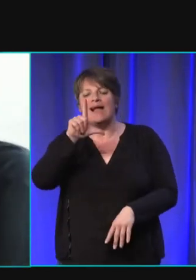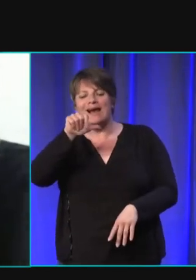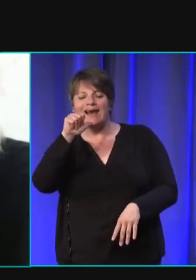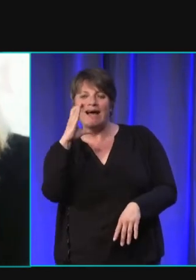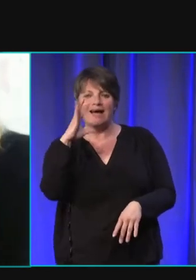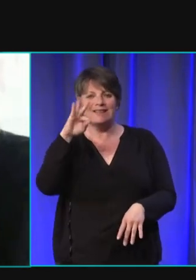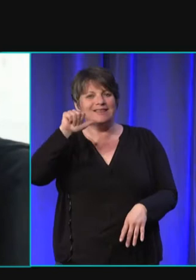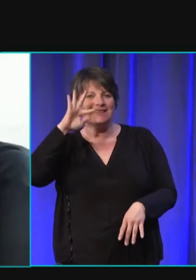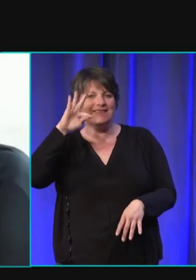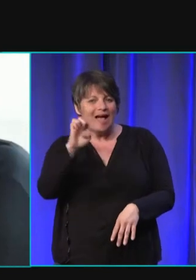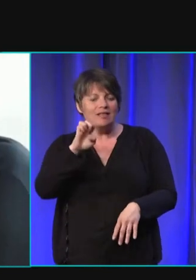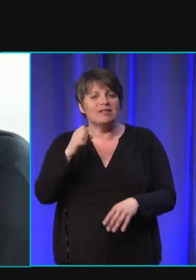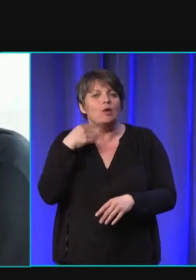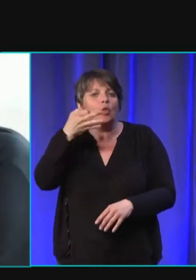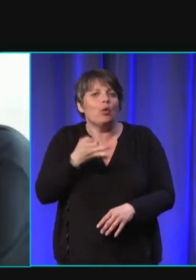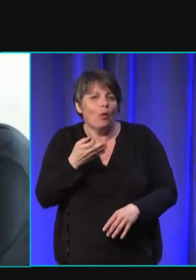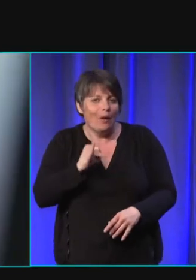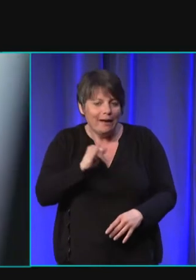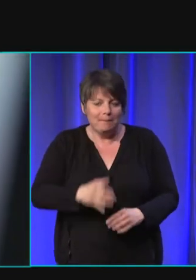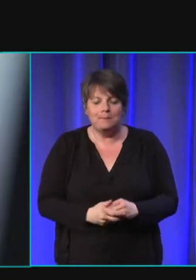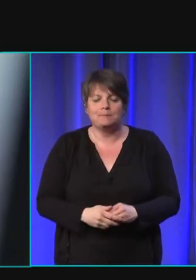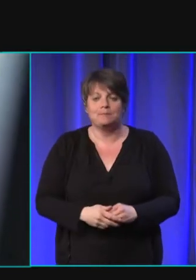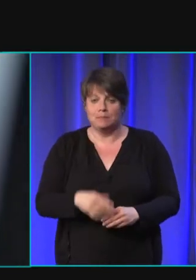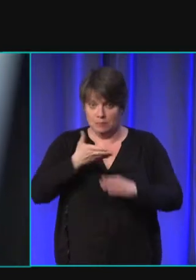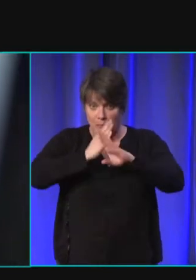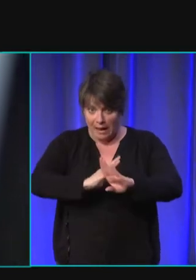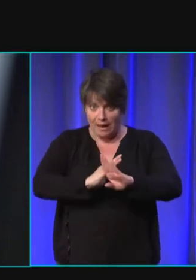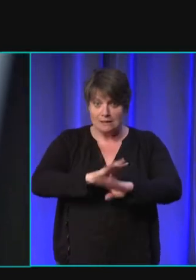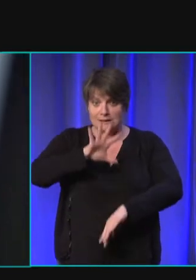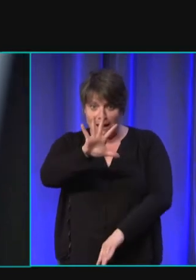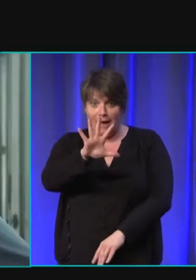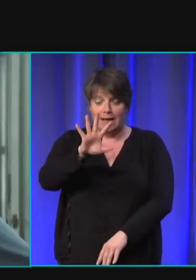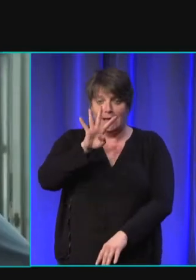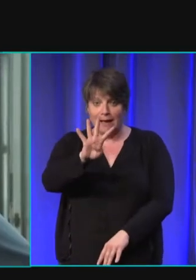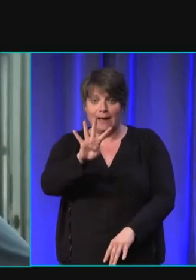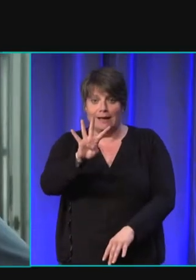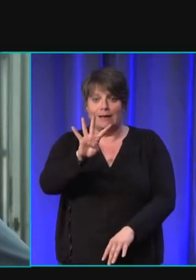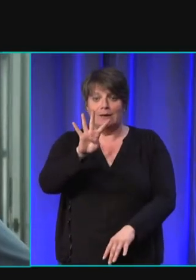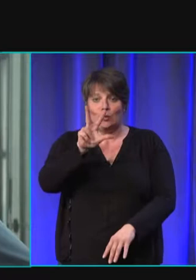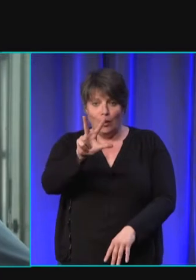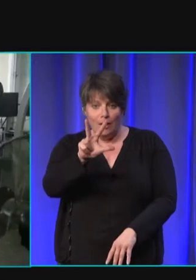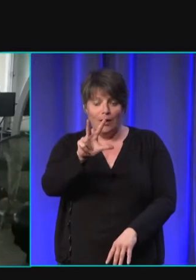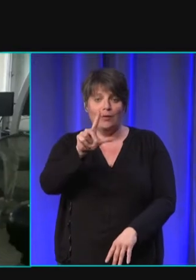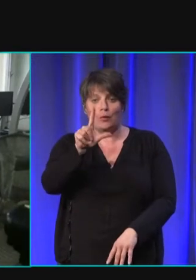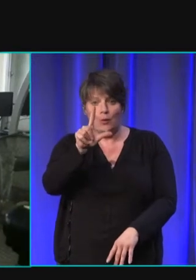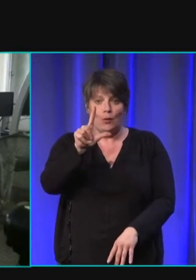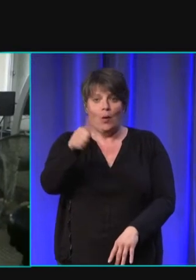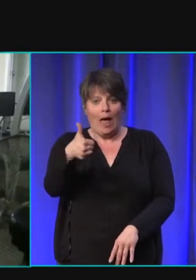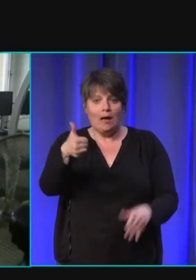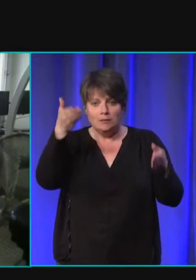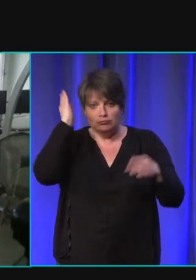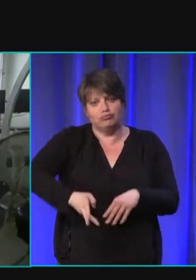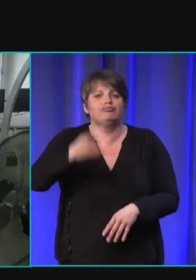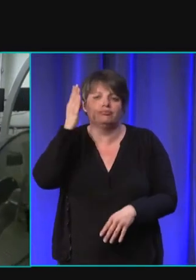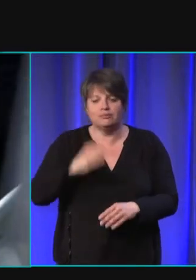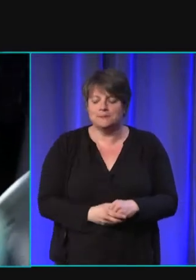prêts pour faire les sprints? Oui. 5, 4, 3, 2, 1. Allez, c'est parti!